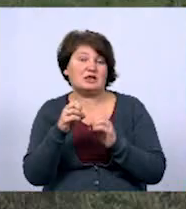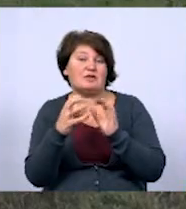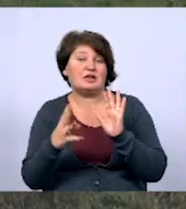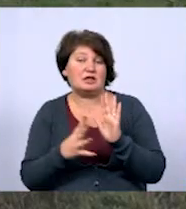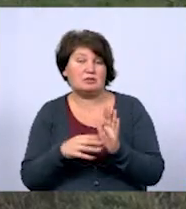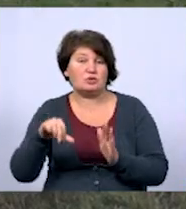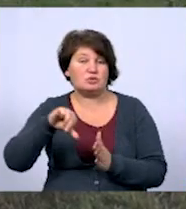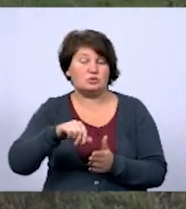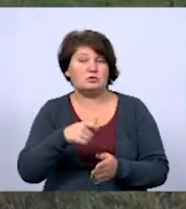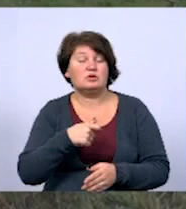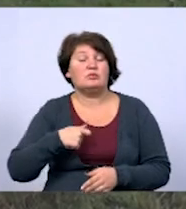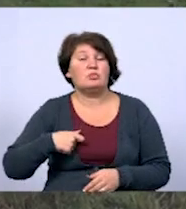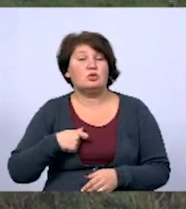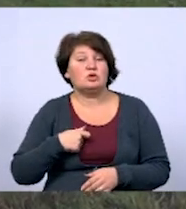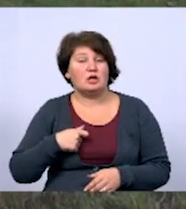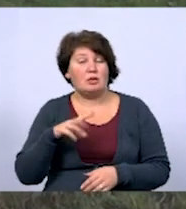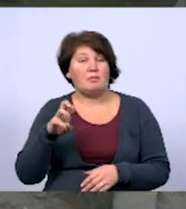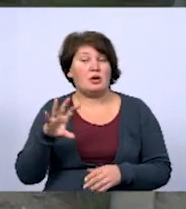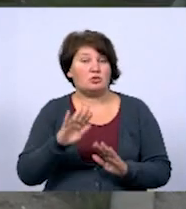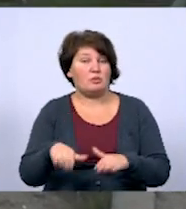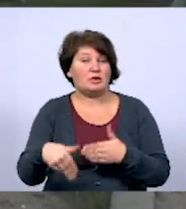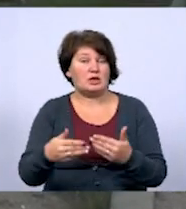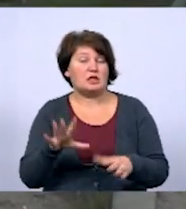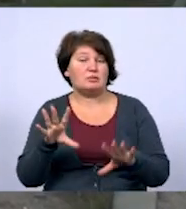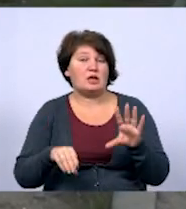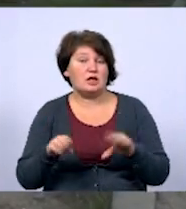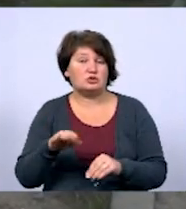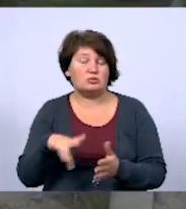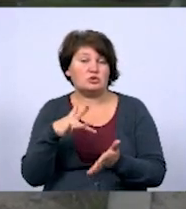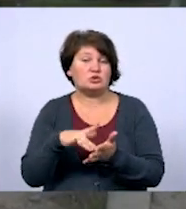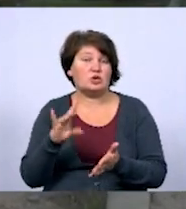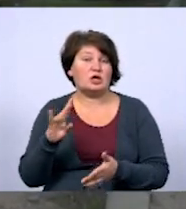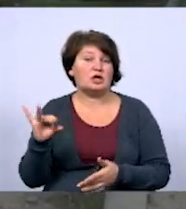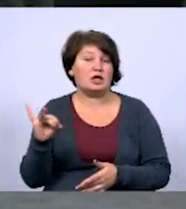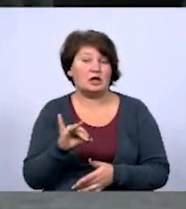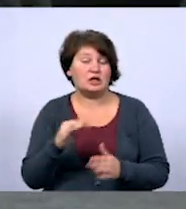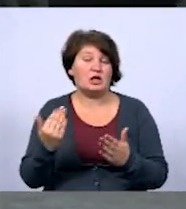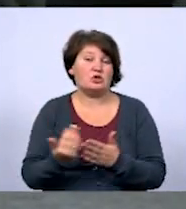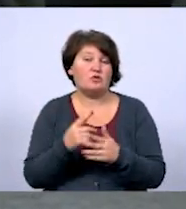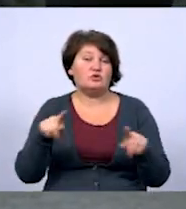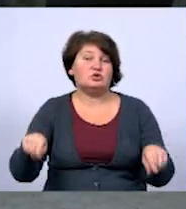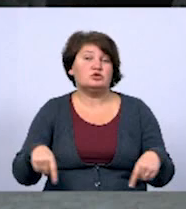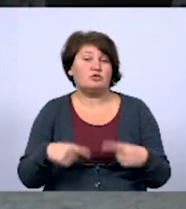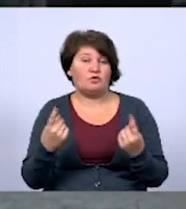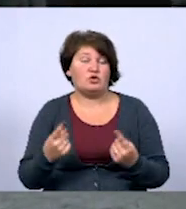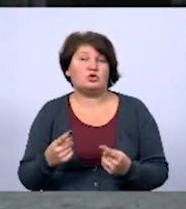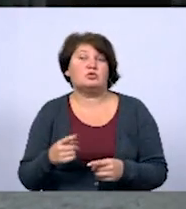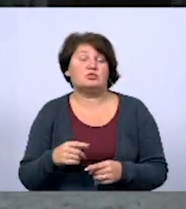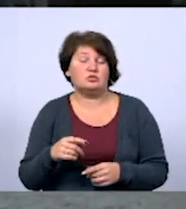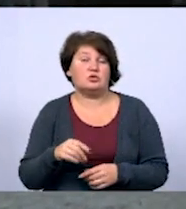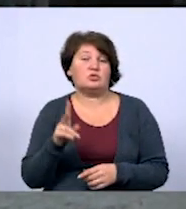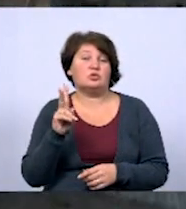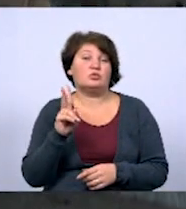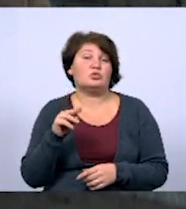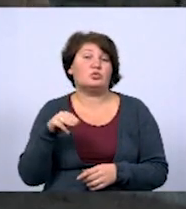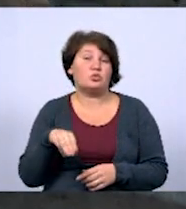Нагадаю, майно Тлумачводоканалу передали з балансу Тлумацької міської ради ОТГ на баланс новоствореного комунального підприємства